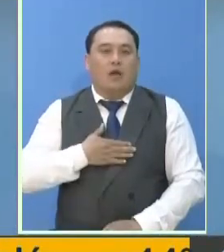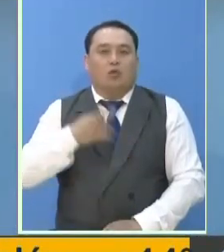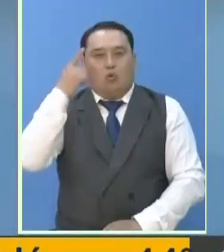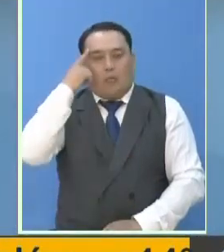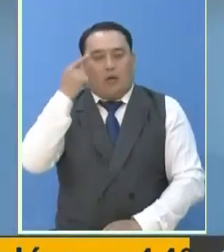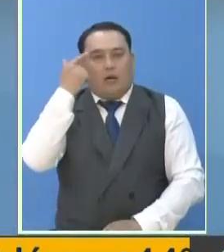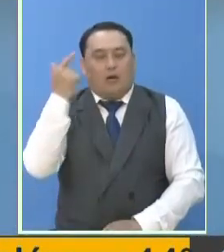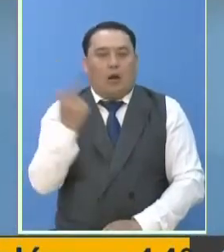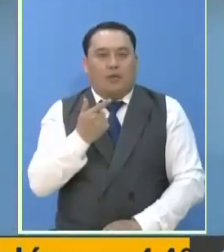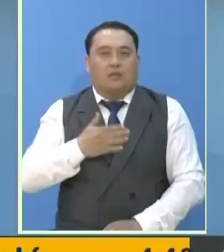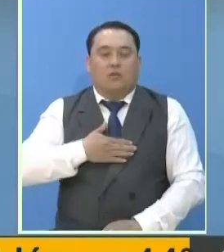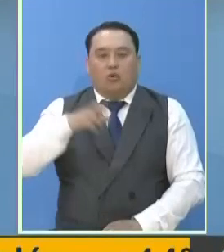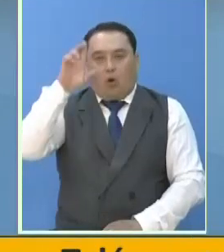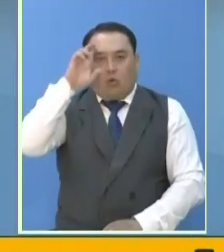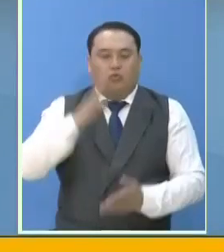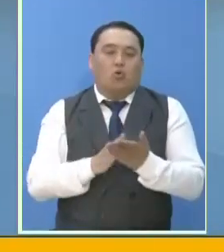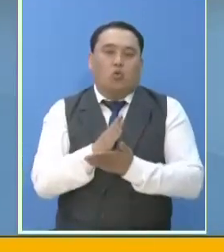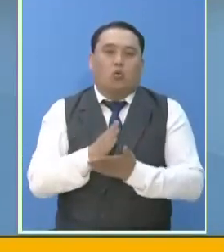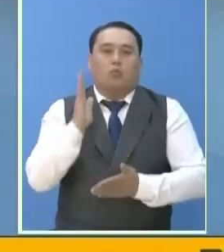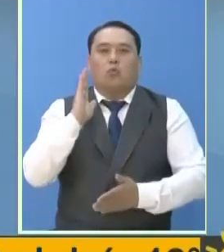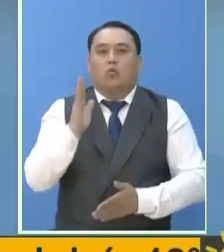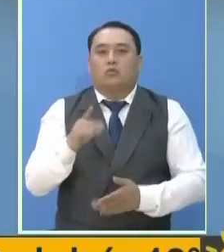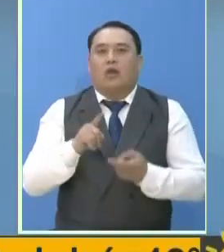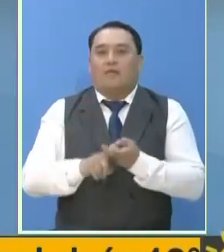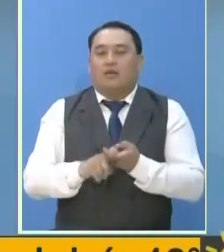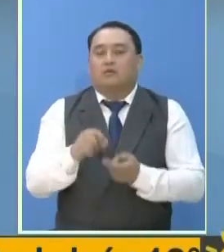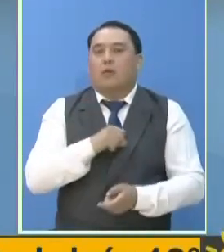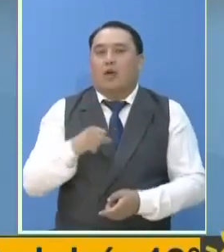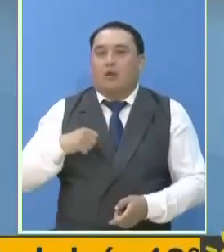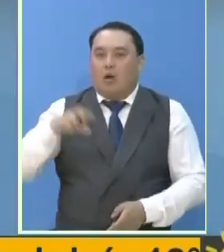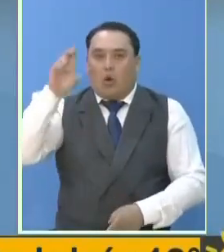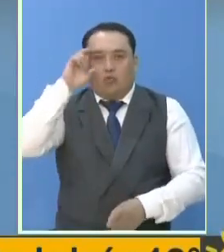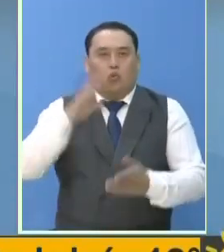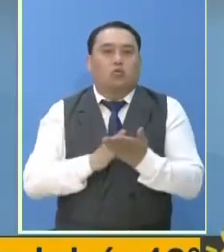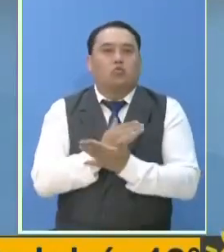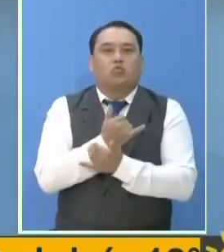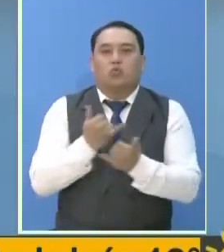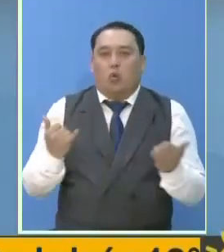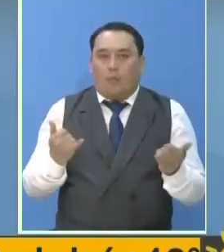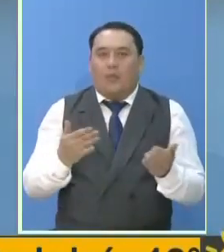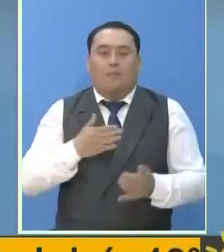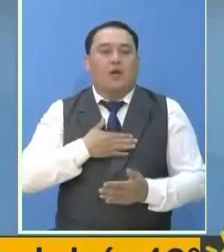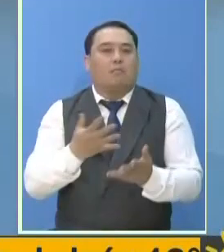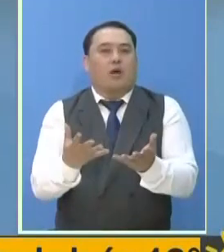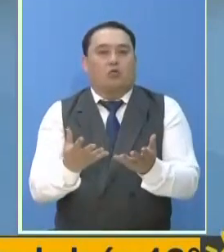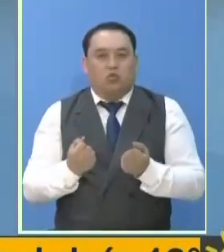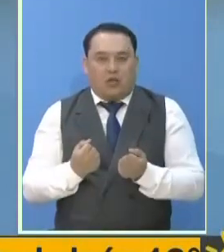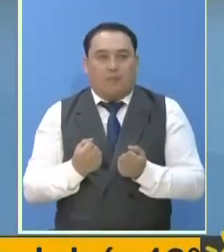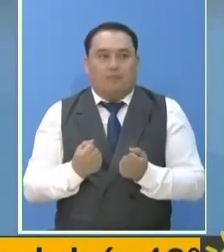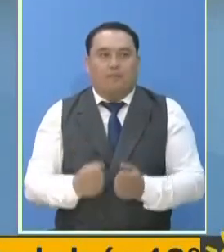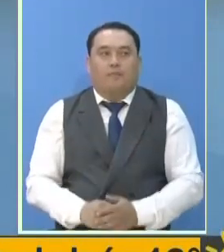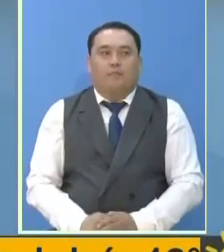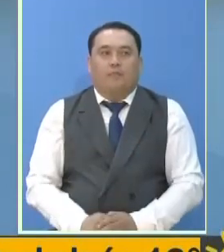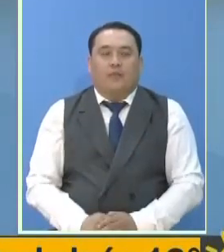от компетенции наших государственных служащих будет зависеть и сама государственная услуга, которую мы получаем, так безусловно, или иначе